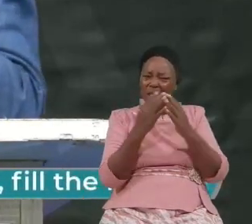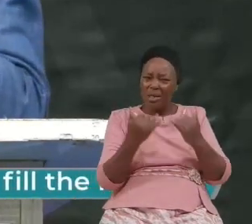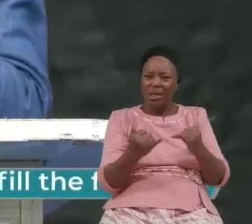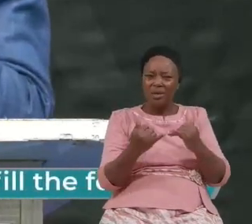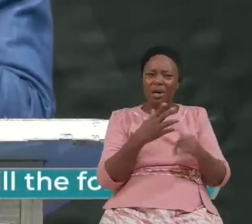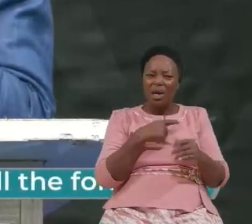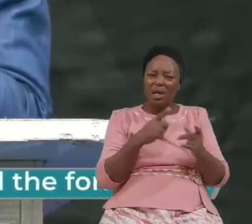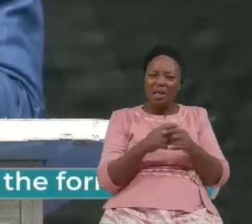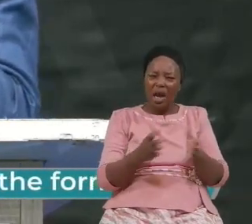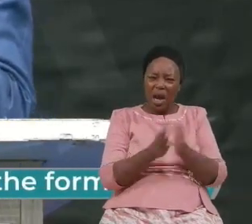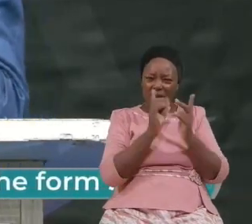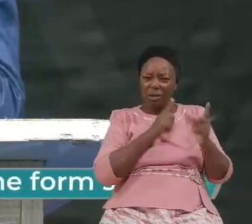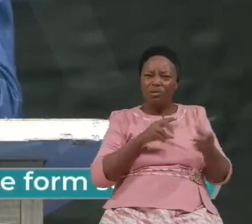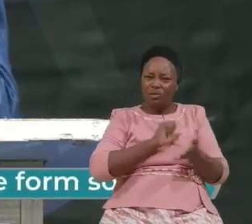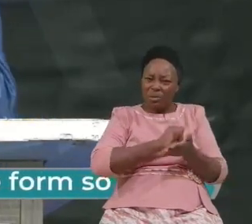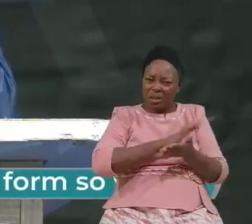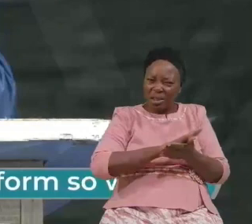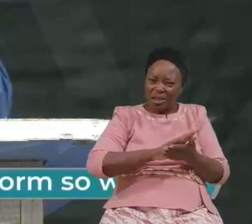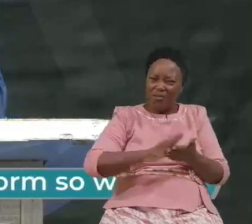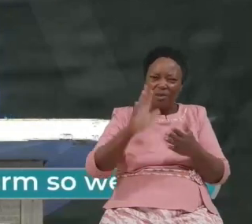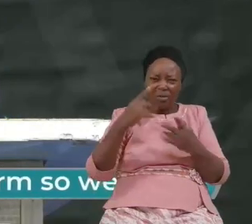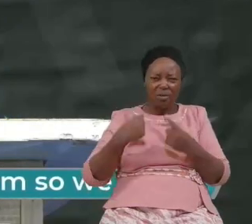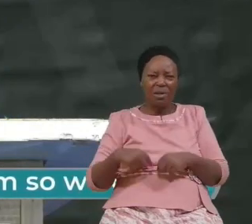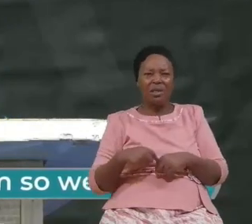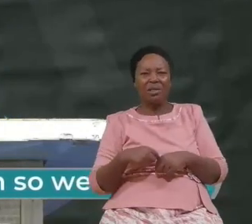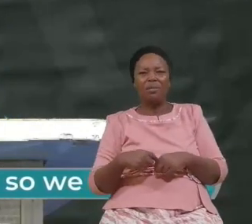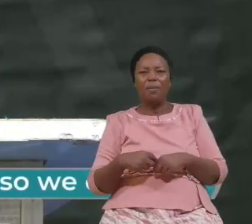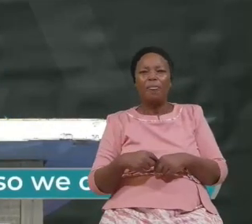comme le Conseil s'occupe de ceux qui veulent